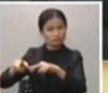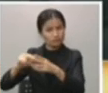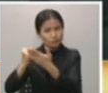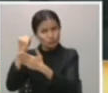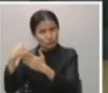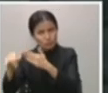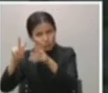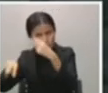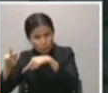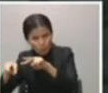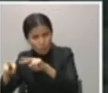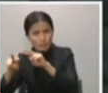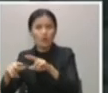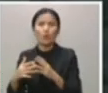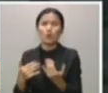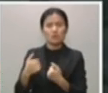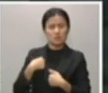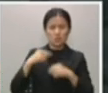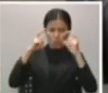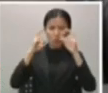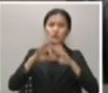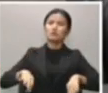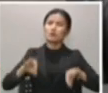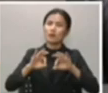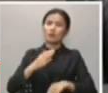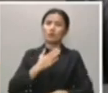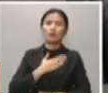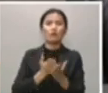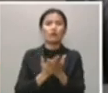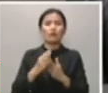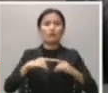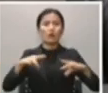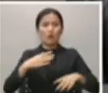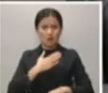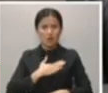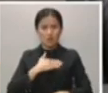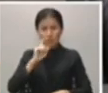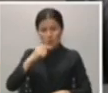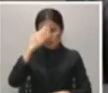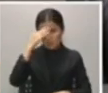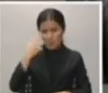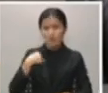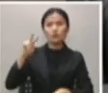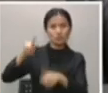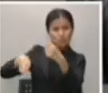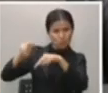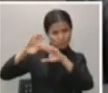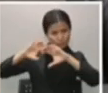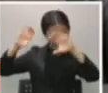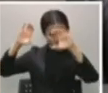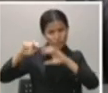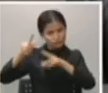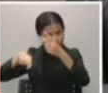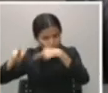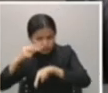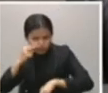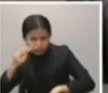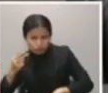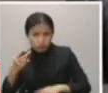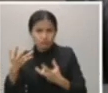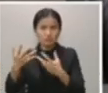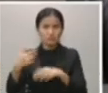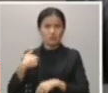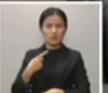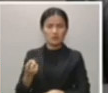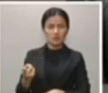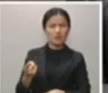ความสำคัญที่ฝ่ายค้านจะดำเนินการมาตรการสูงสุดเพื่อตรวจสอบรัฐบาลและตั้งข้อกล่าวห